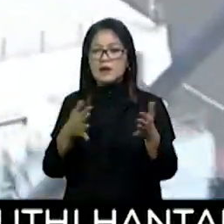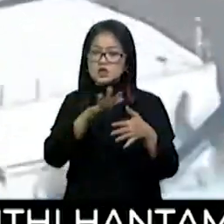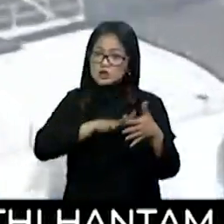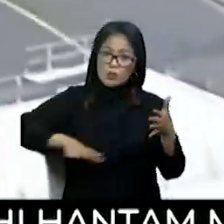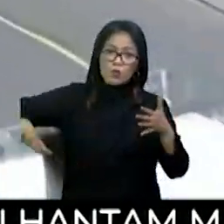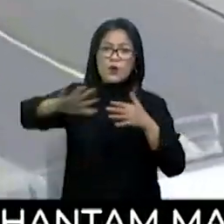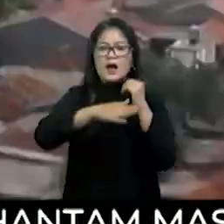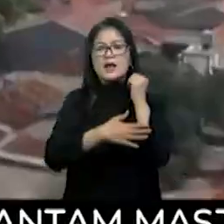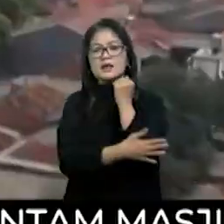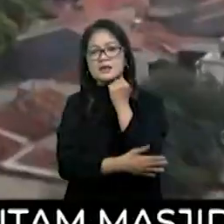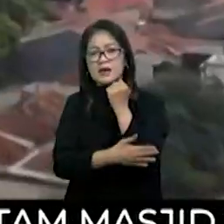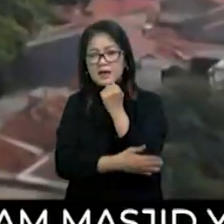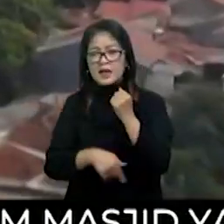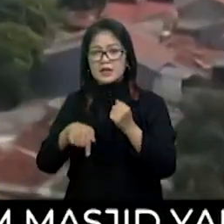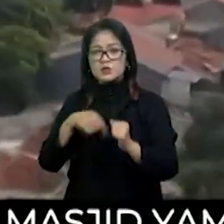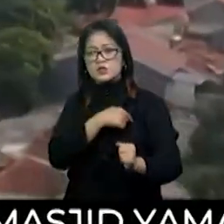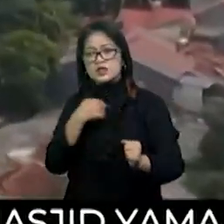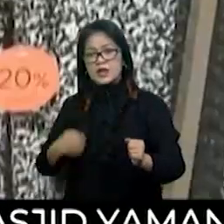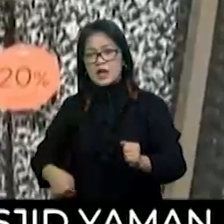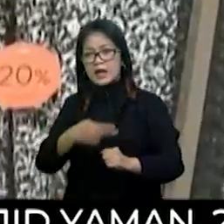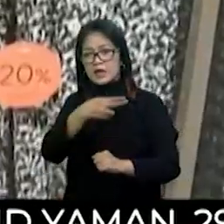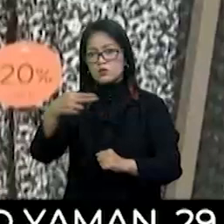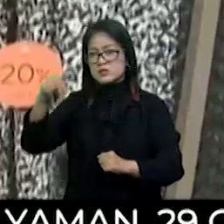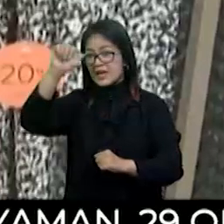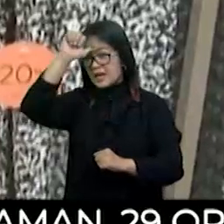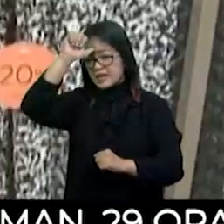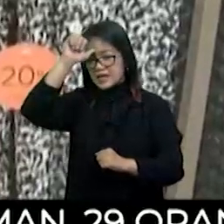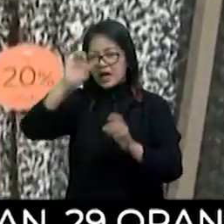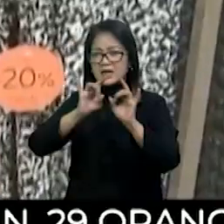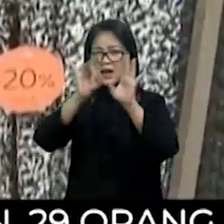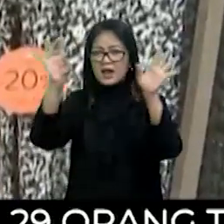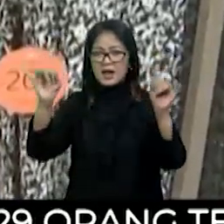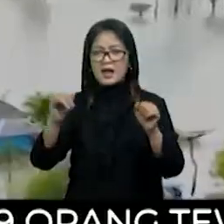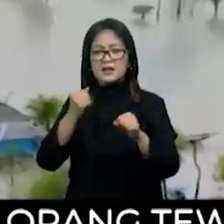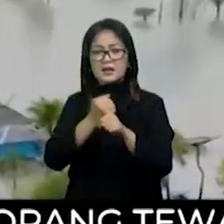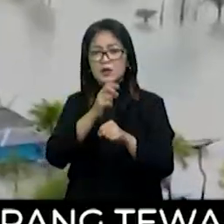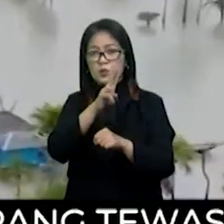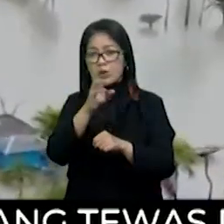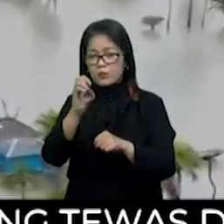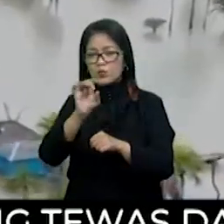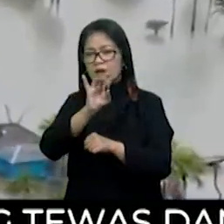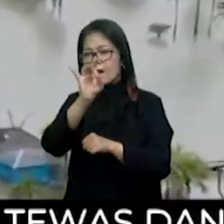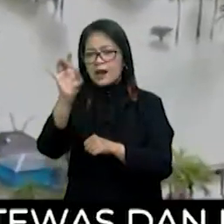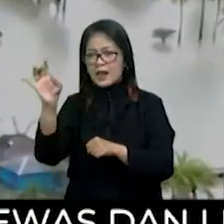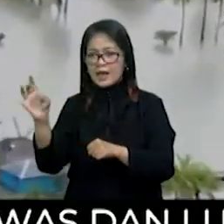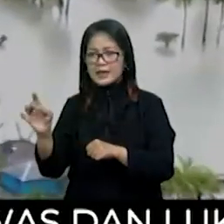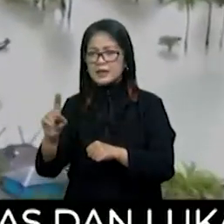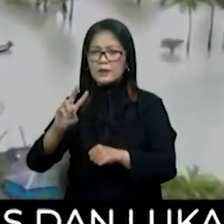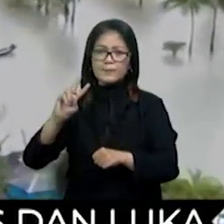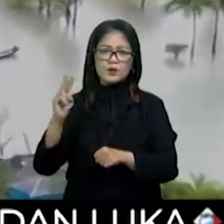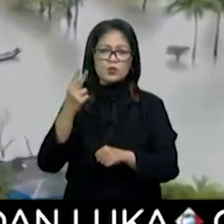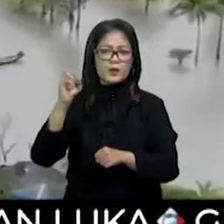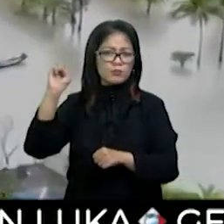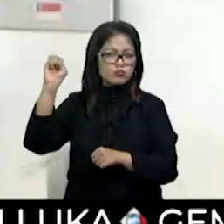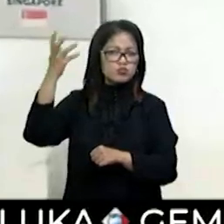juga Tiongkok Indonesia India dan berbagai negara anggota g20 lainnya terkait dengan perubahan iklim ada beberapa hal yang